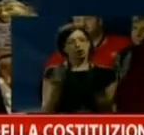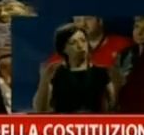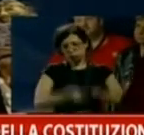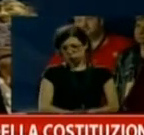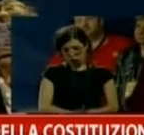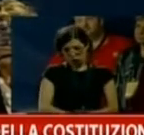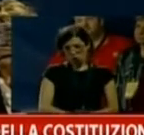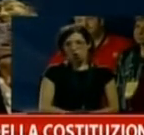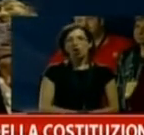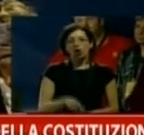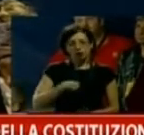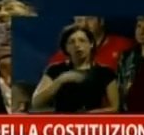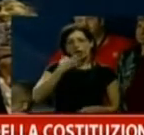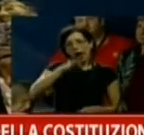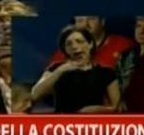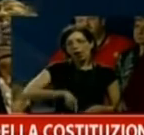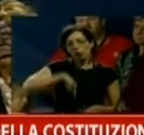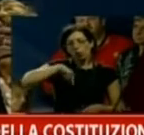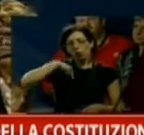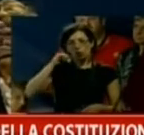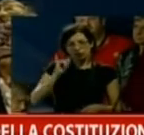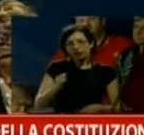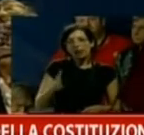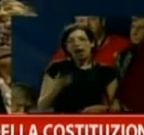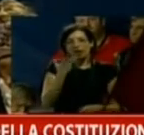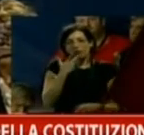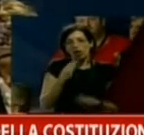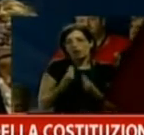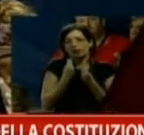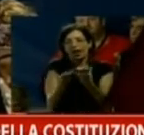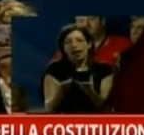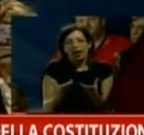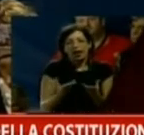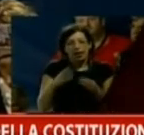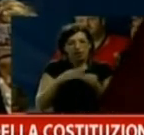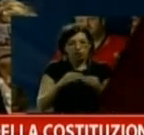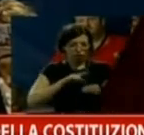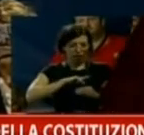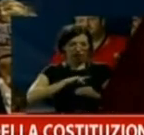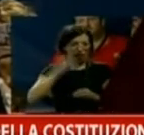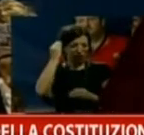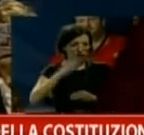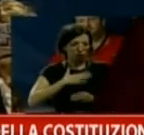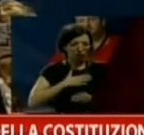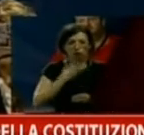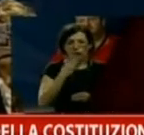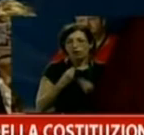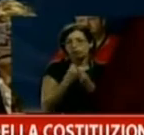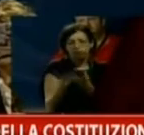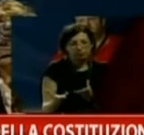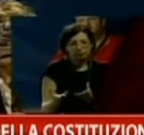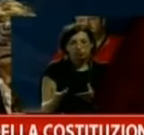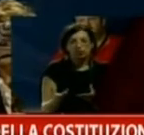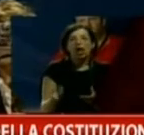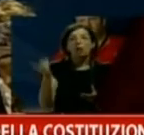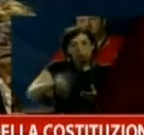po' argomentare quali sono le ragioni, qual è anche il risultato della discussione che abbiamo fatto